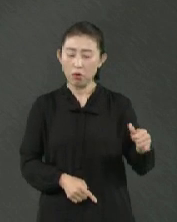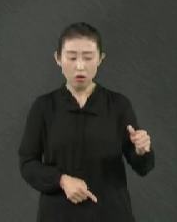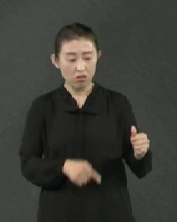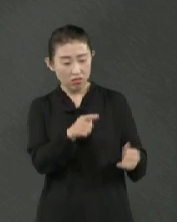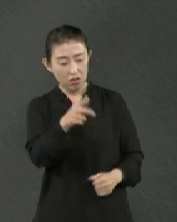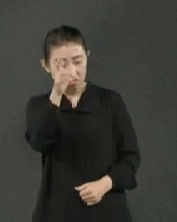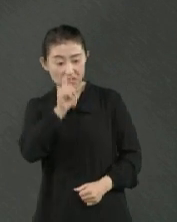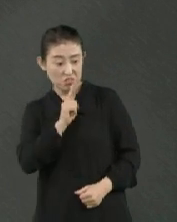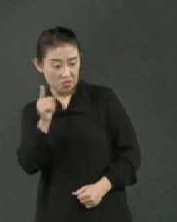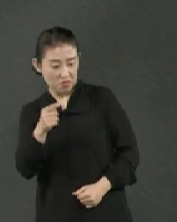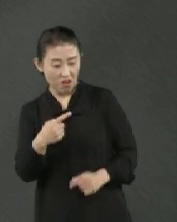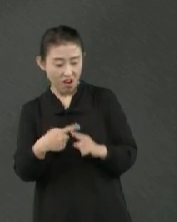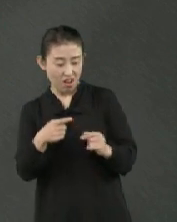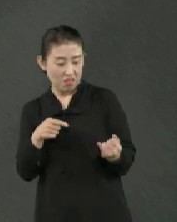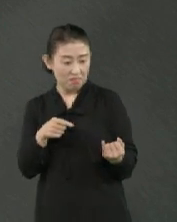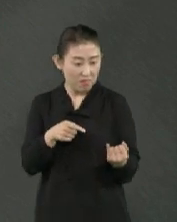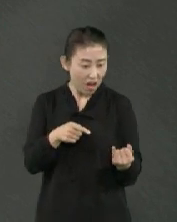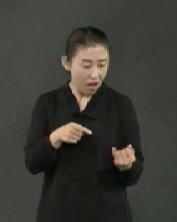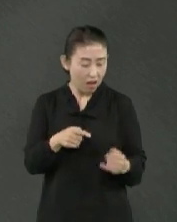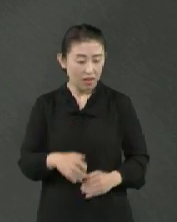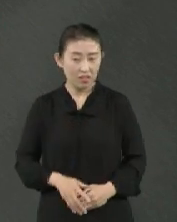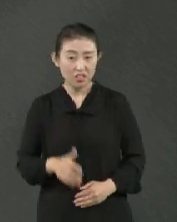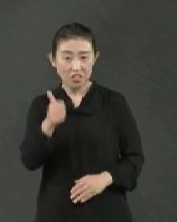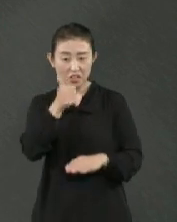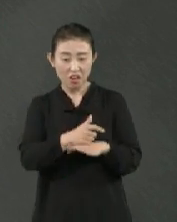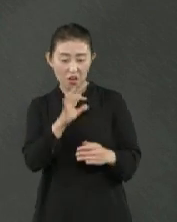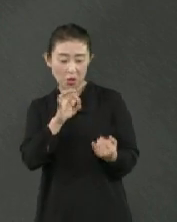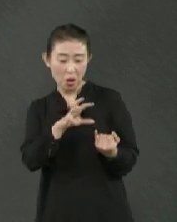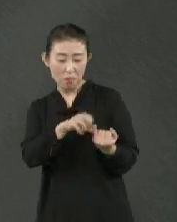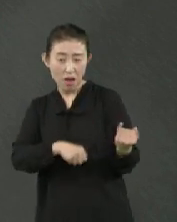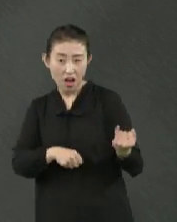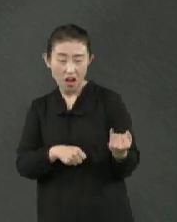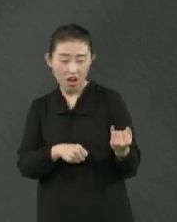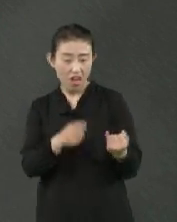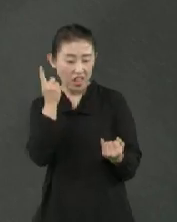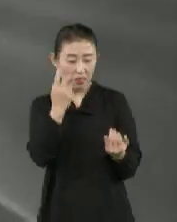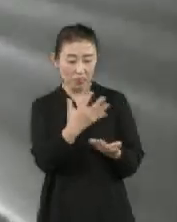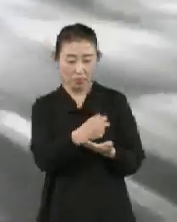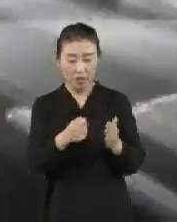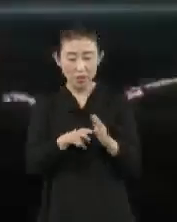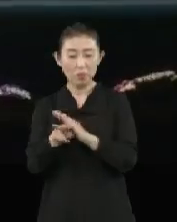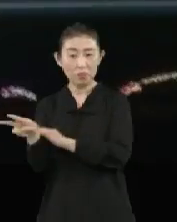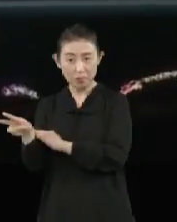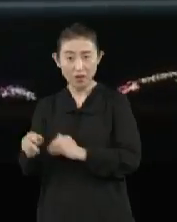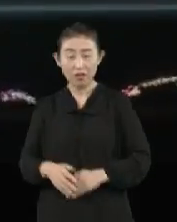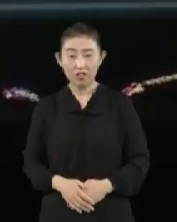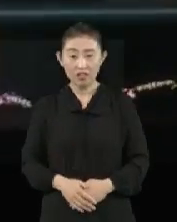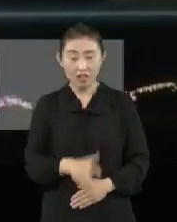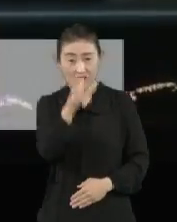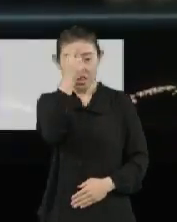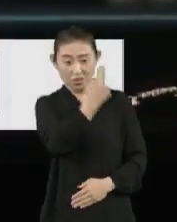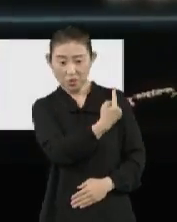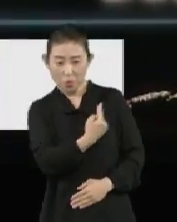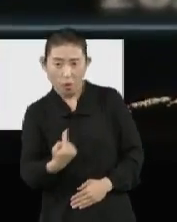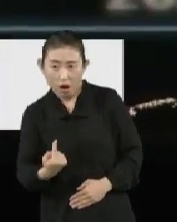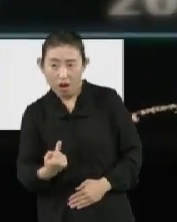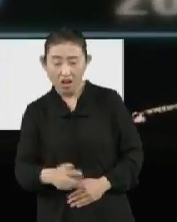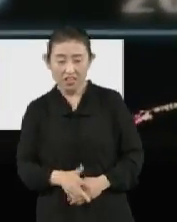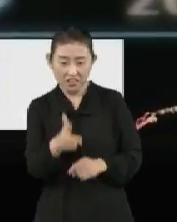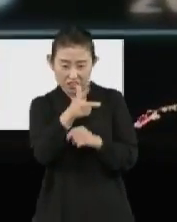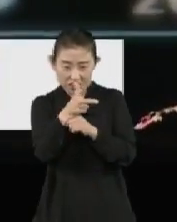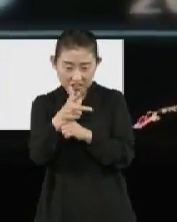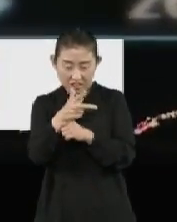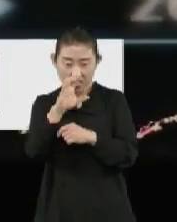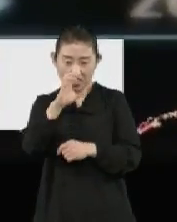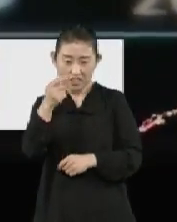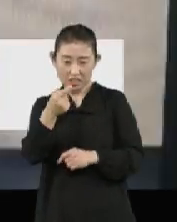신고했냐며 A씨를 위협했고 결국 A씨의 돈과 핸드폰을 빼서 현장을 달아났습니다. 신고를 받고 출동한 경찰은 CCTV